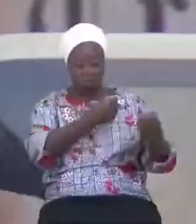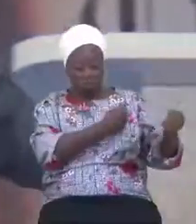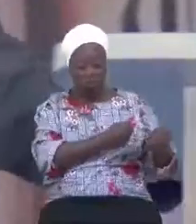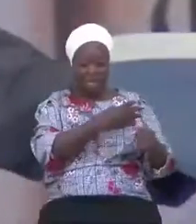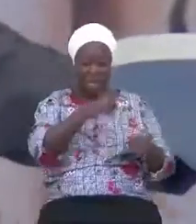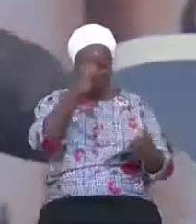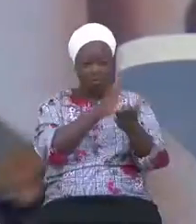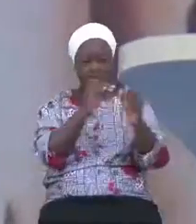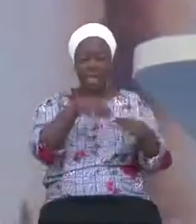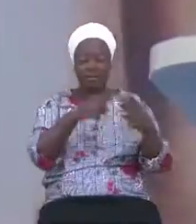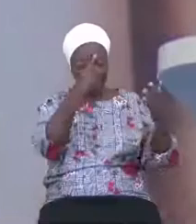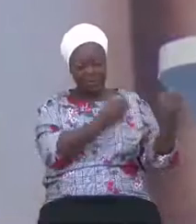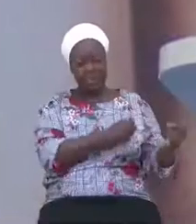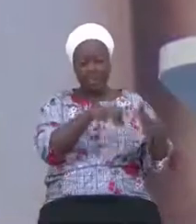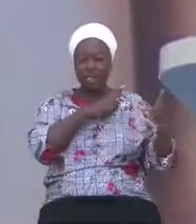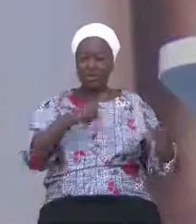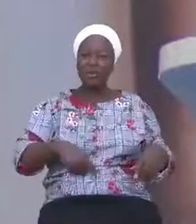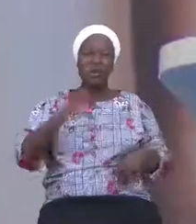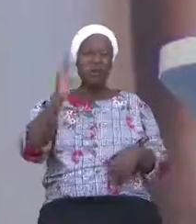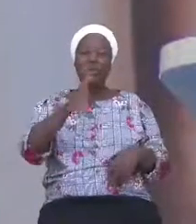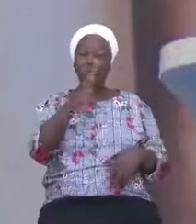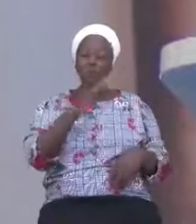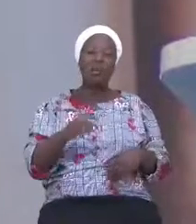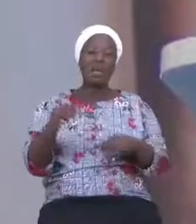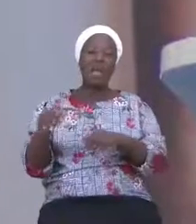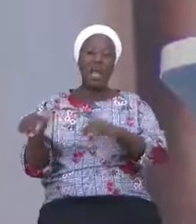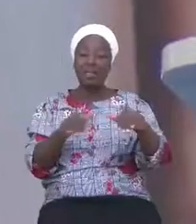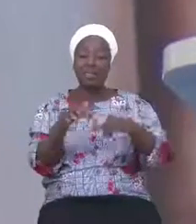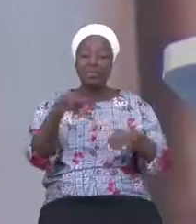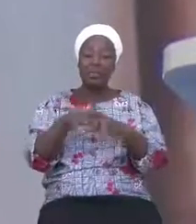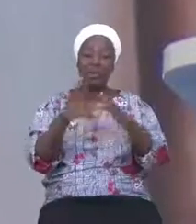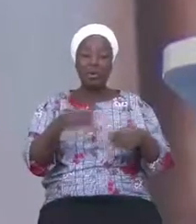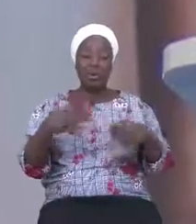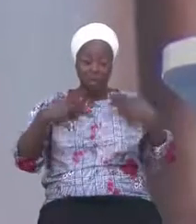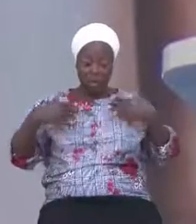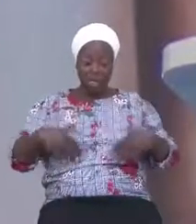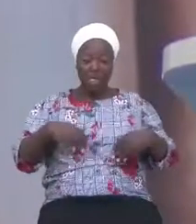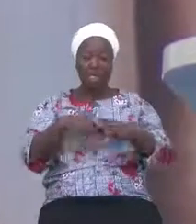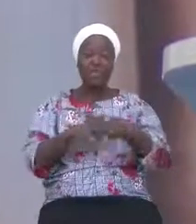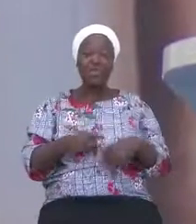confiance et cette foi en Dieu sera active dans ta vie